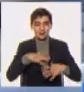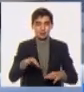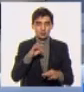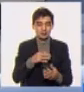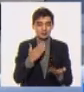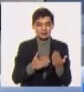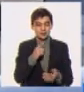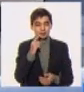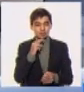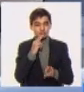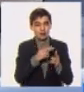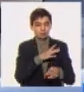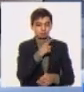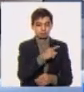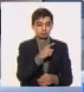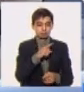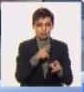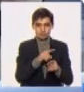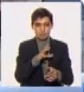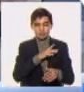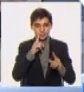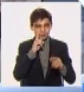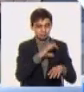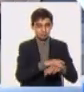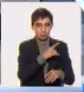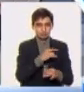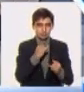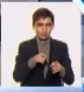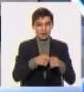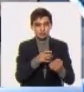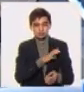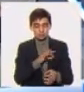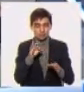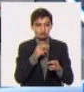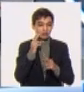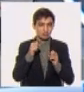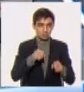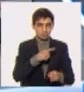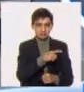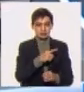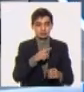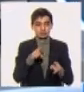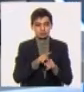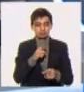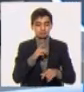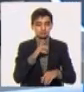если в его адрес поступит иск. Также по новым правилам будут сокращены сроки рассмотрения исковых заявлений в суде.